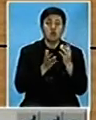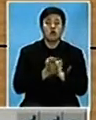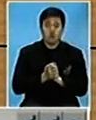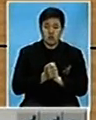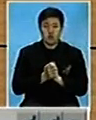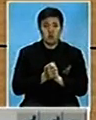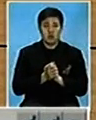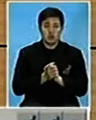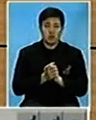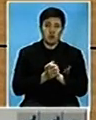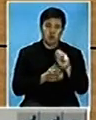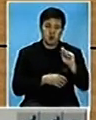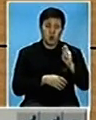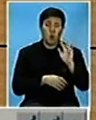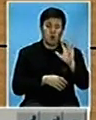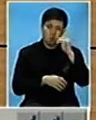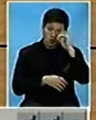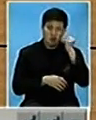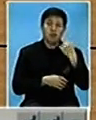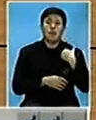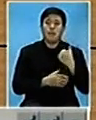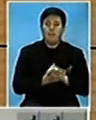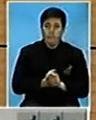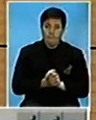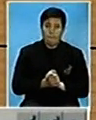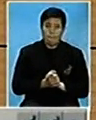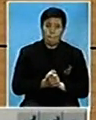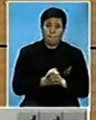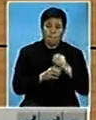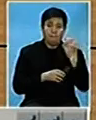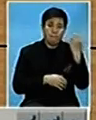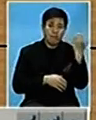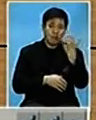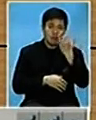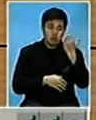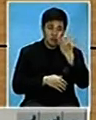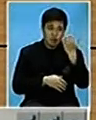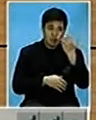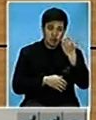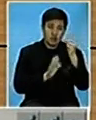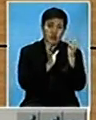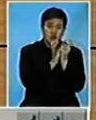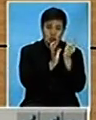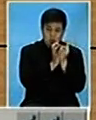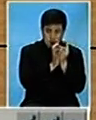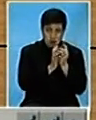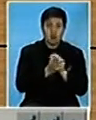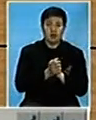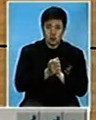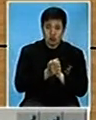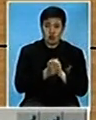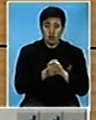างช่องท่านประธานครับสถานีโทรทัศน์ผ่านดาวเทียมโจม